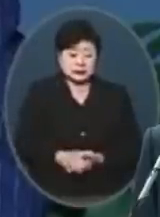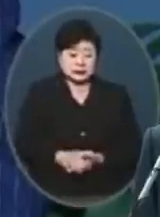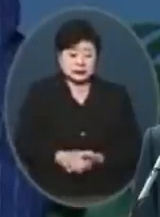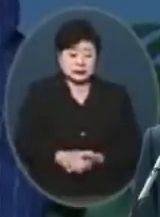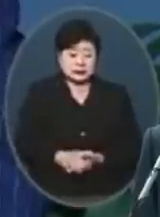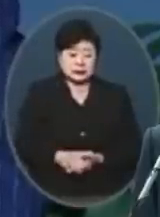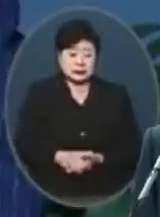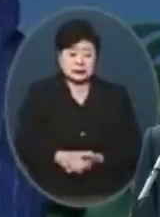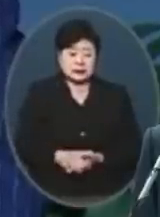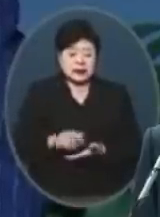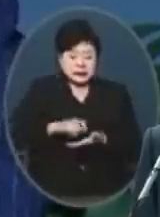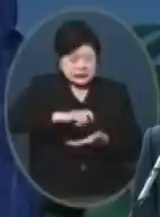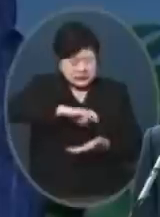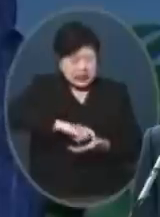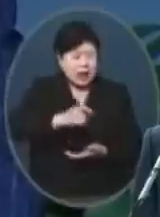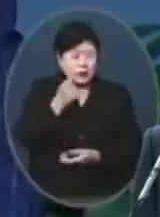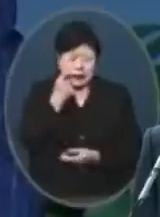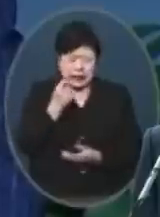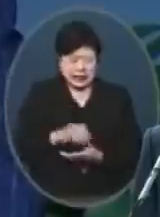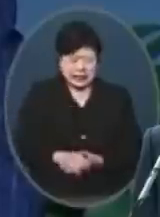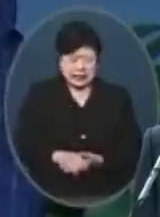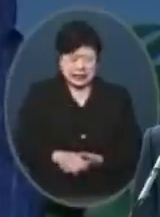지할 수 없이